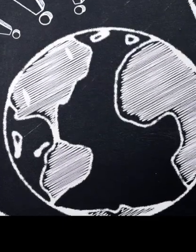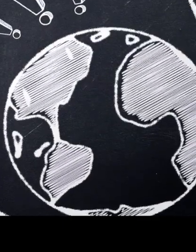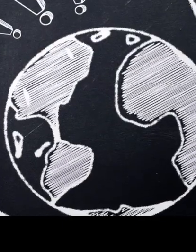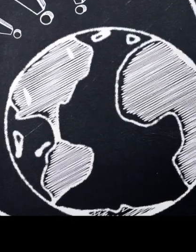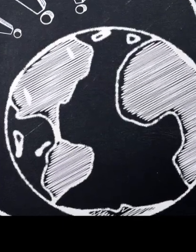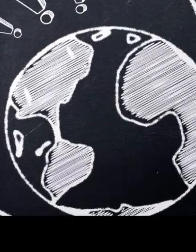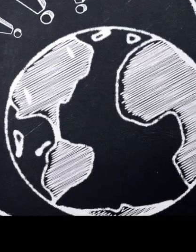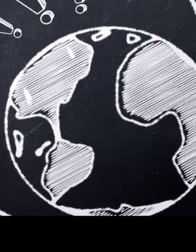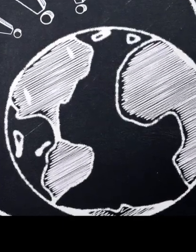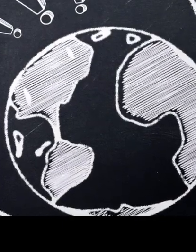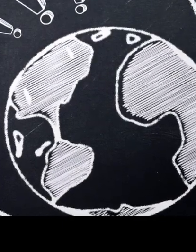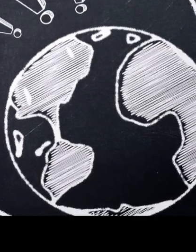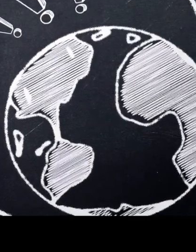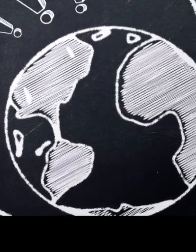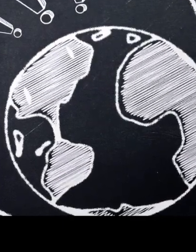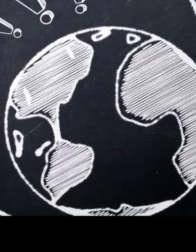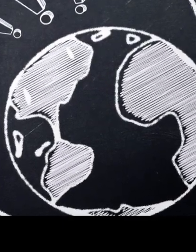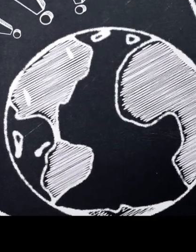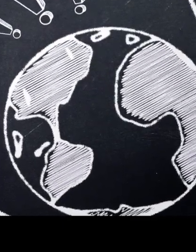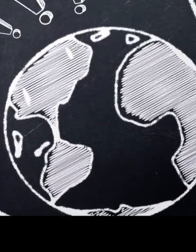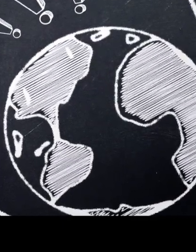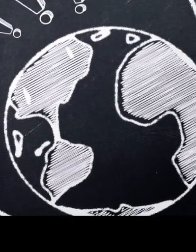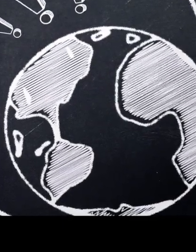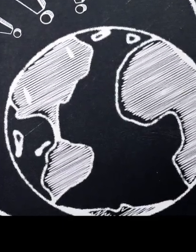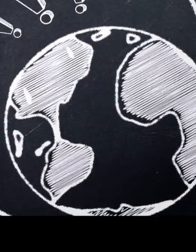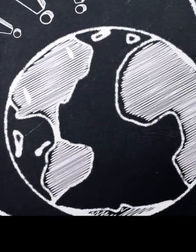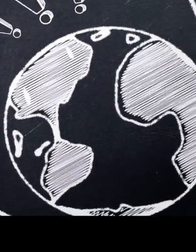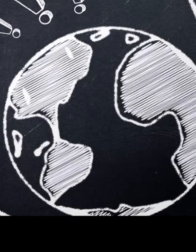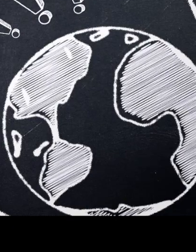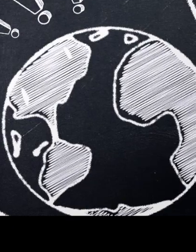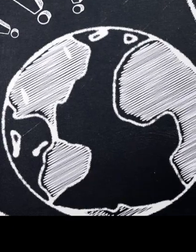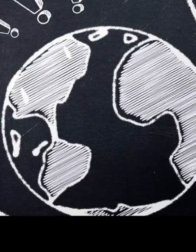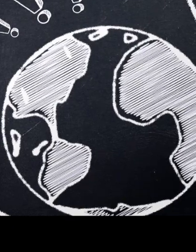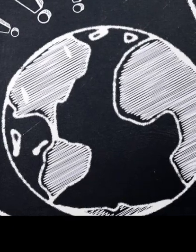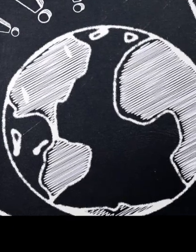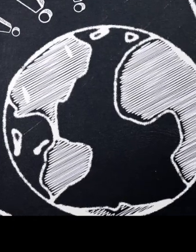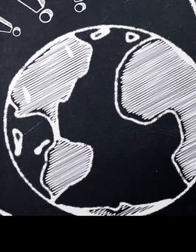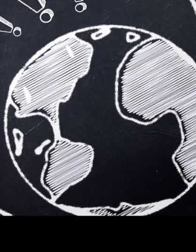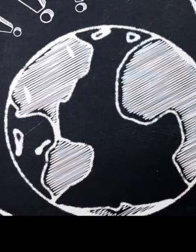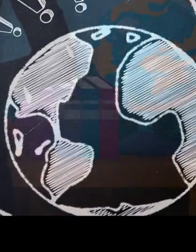그렇다면 다음은 수어로 전달하는 문장을 한번 짐작해 볼까요?